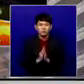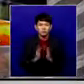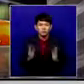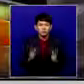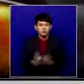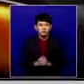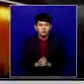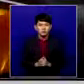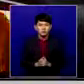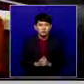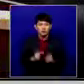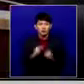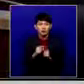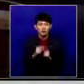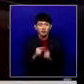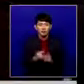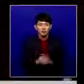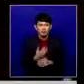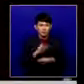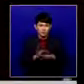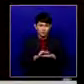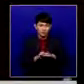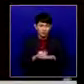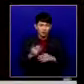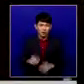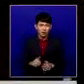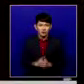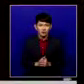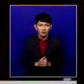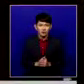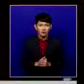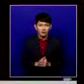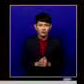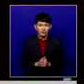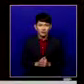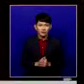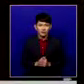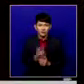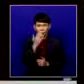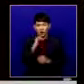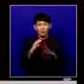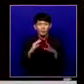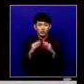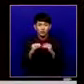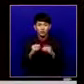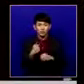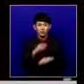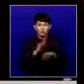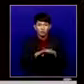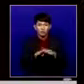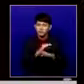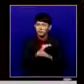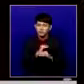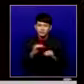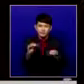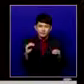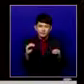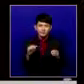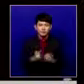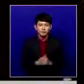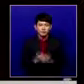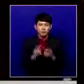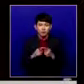องถ้อยคำนี่ผมเตือนตั้งแต่ต้นนะครับปกติประชุมตลอดมาเนี่ยไม่ได้เตือนเลยสักคน